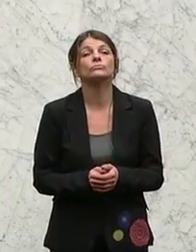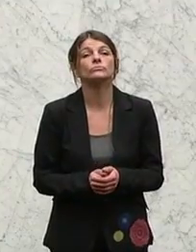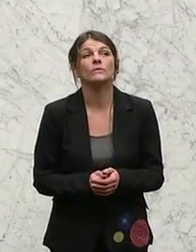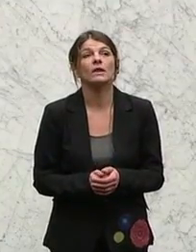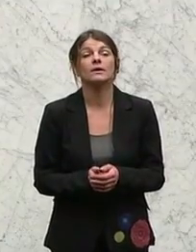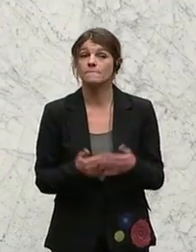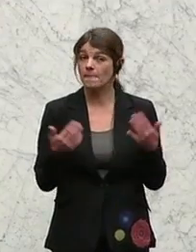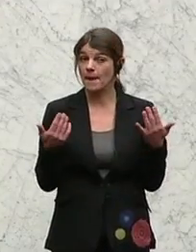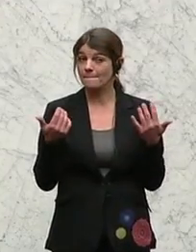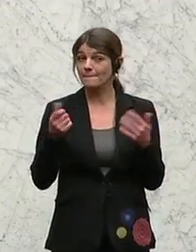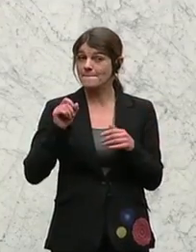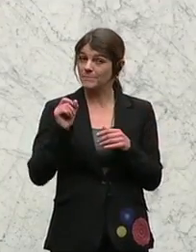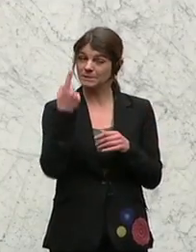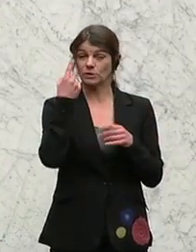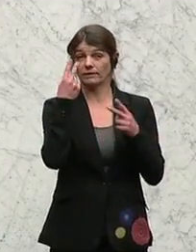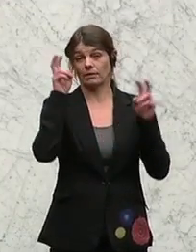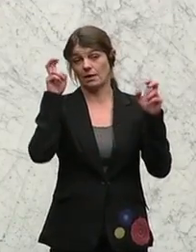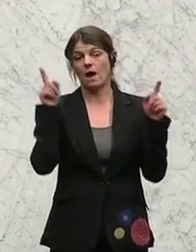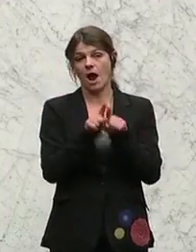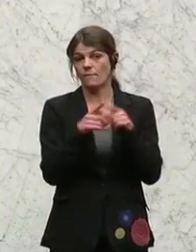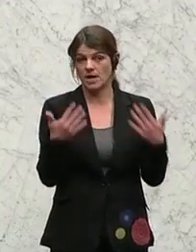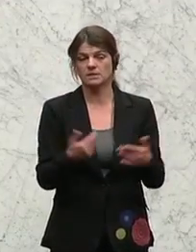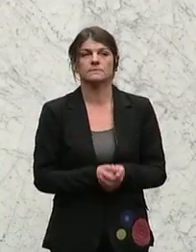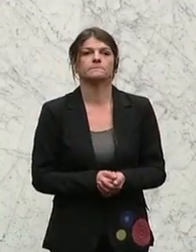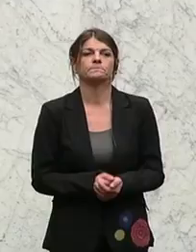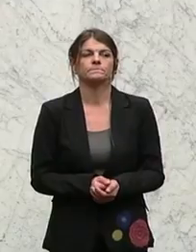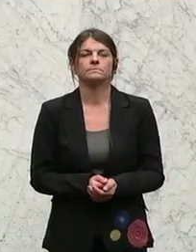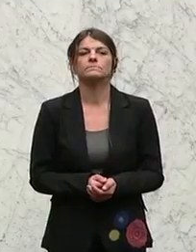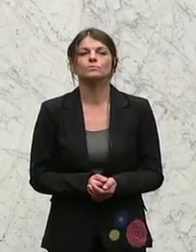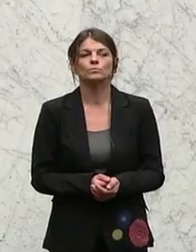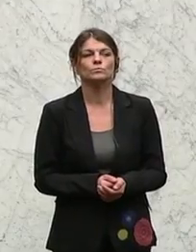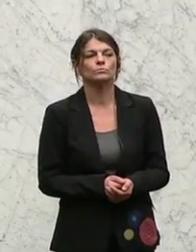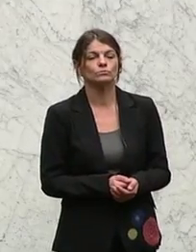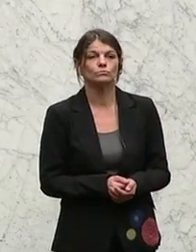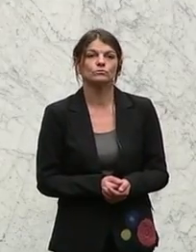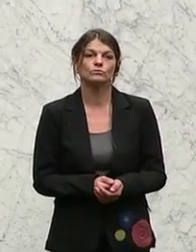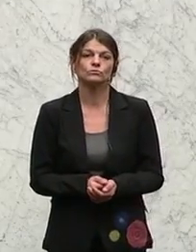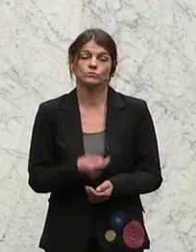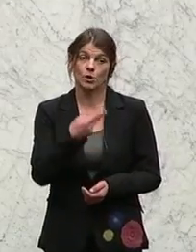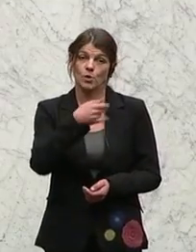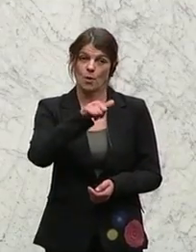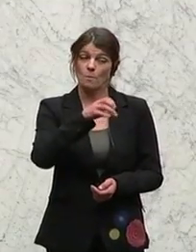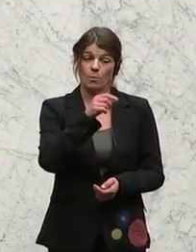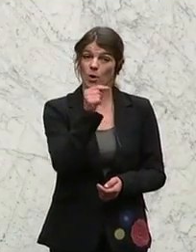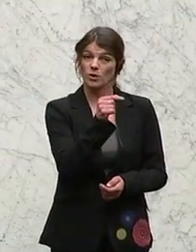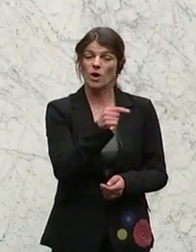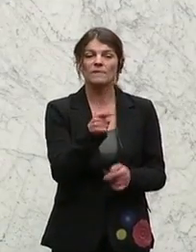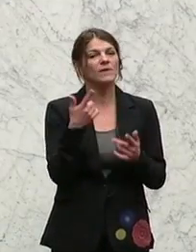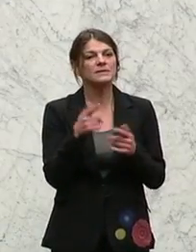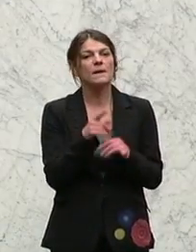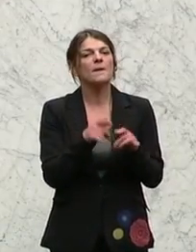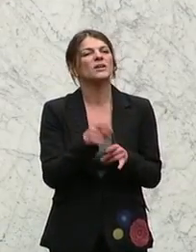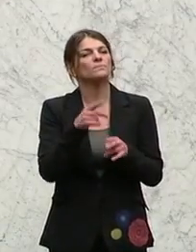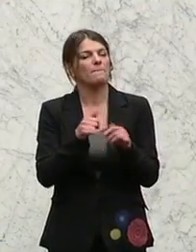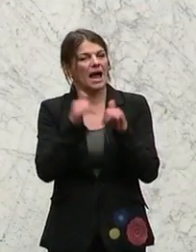Ein ganz spezielles Thema war bei der Hypo die bankliche Staatenaufsicht. Das